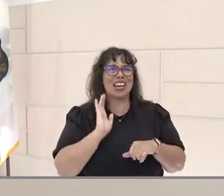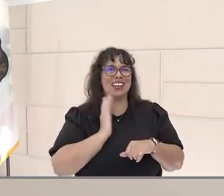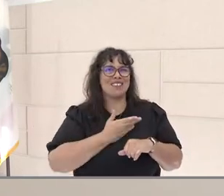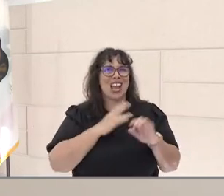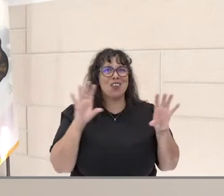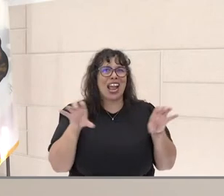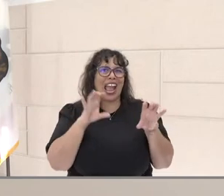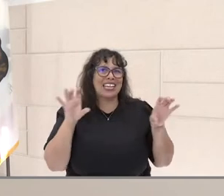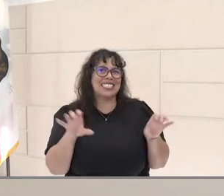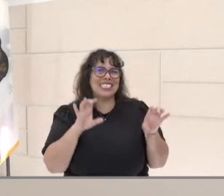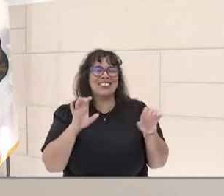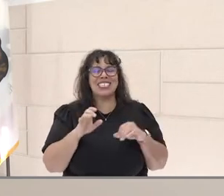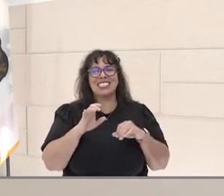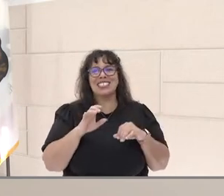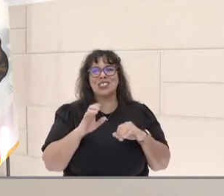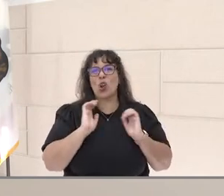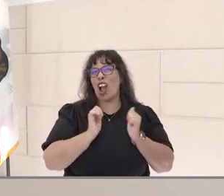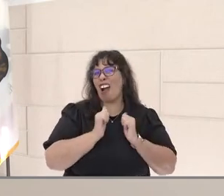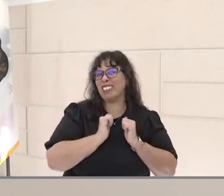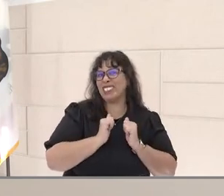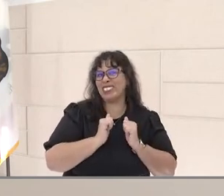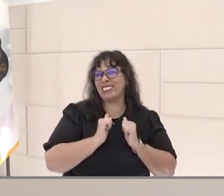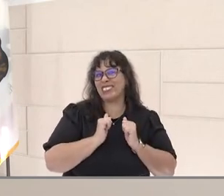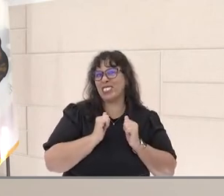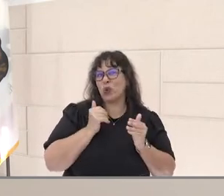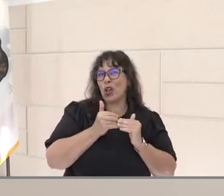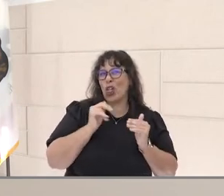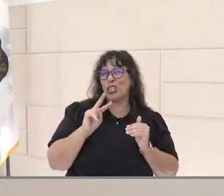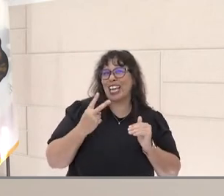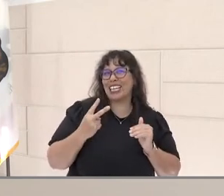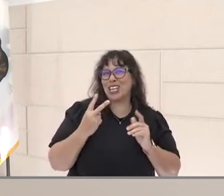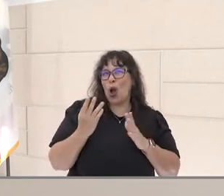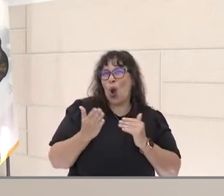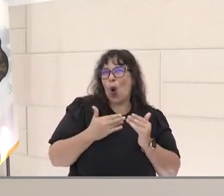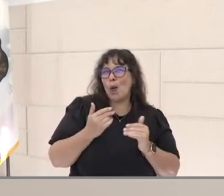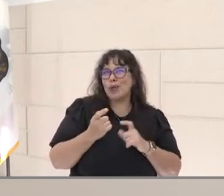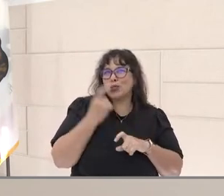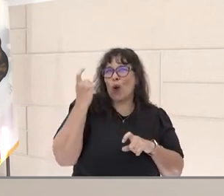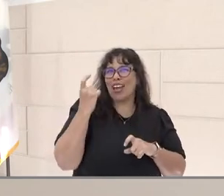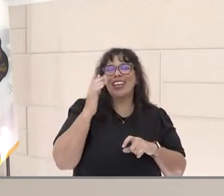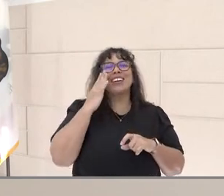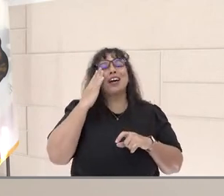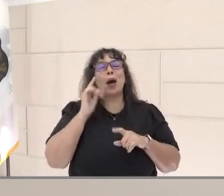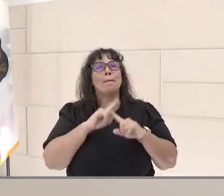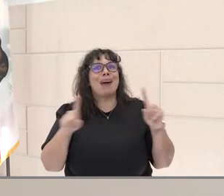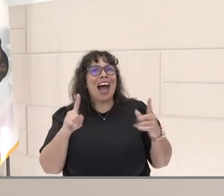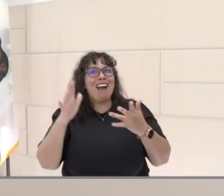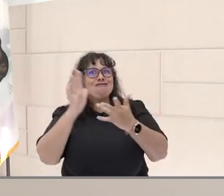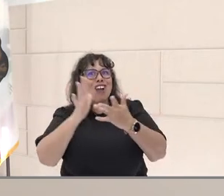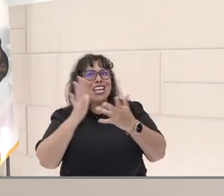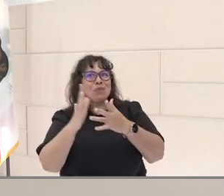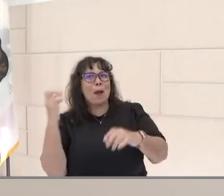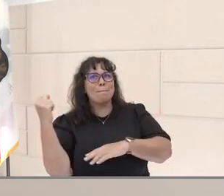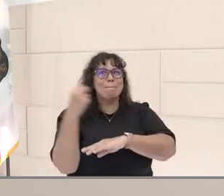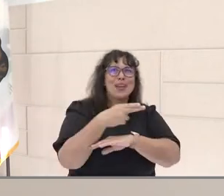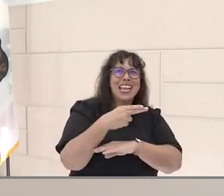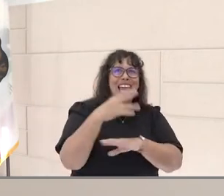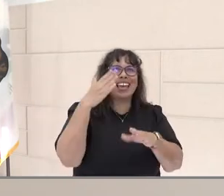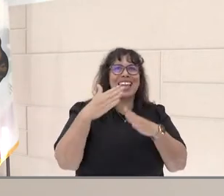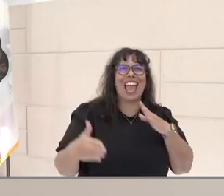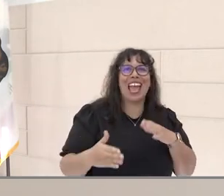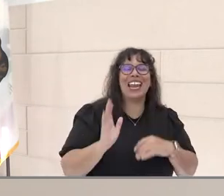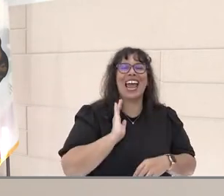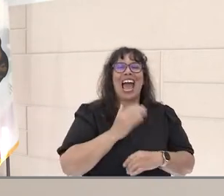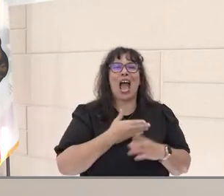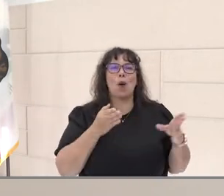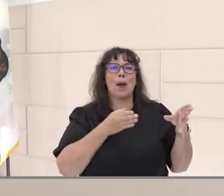យយើងមាននាយកគ្រប់គ្រងនឹងចូលរួមជាមួយកម្មវិធីនឹងផងក្នុងការប្រកួតប្រជែង